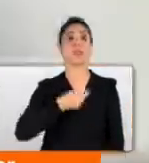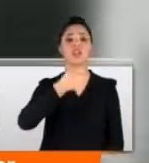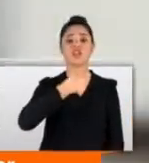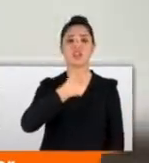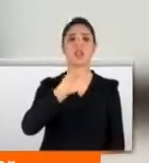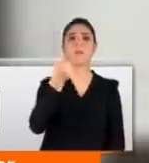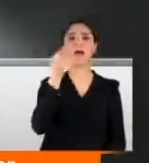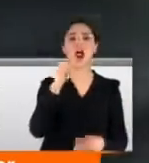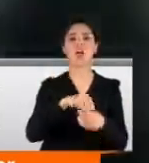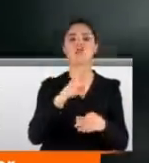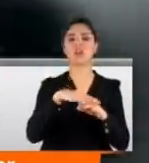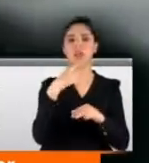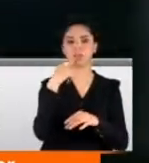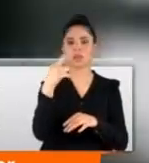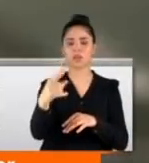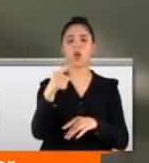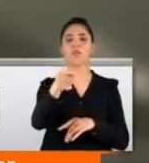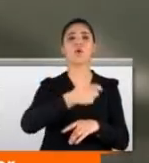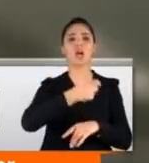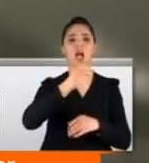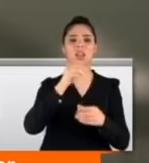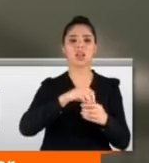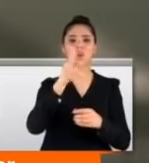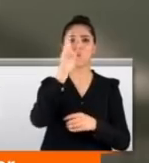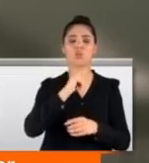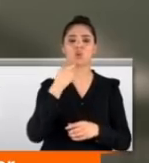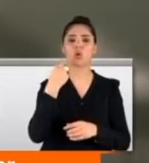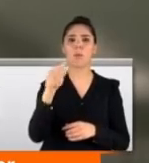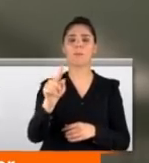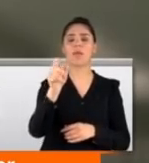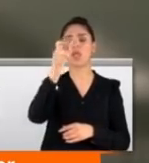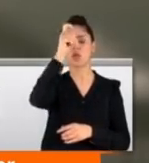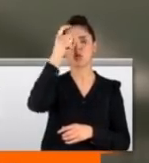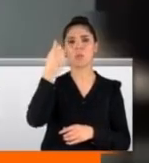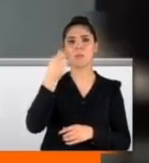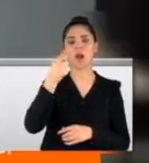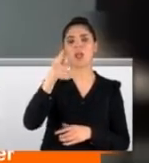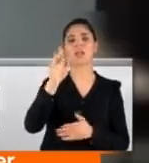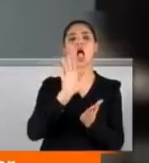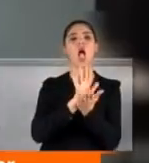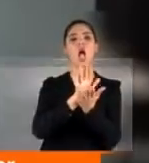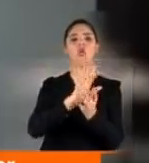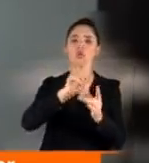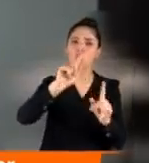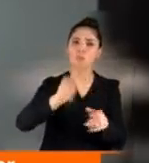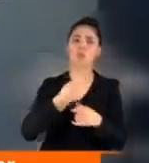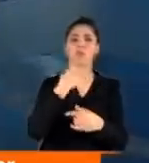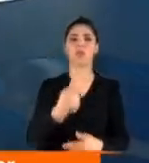Cinayetleri para uğruna işlediğini söyleyen seri katil için 300 bin Türk lirası ödül belirlenmişti.